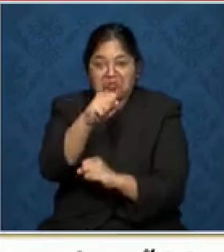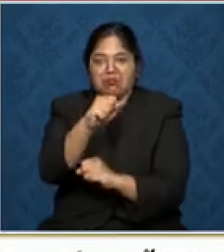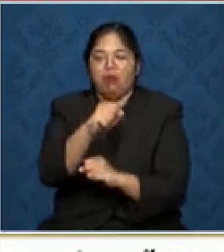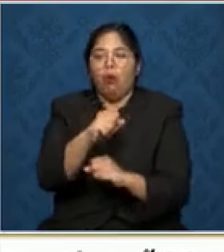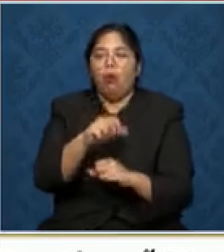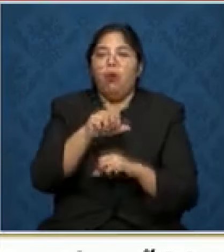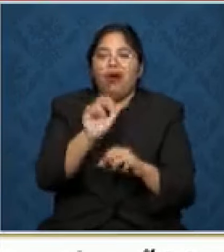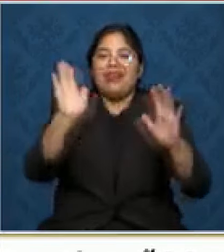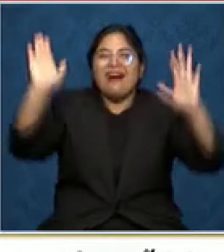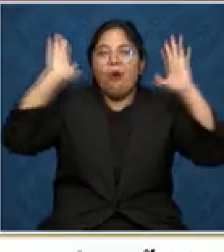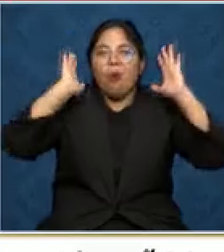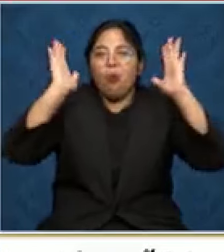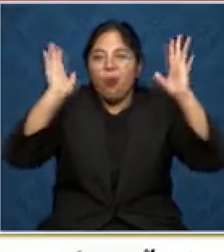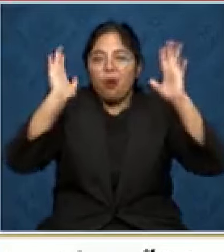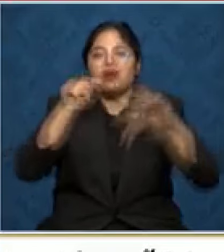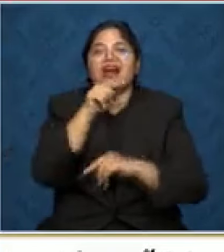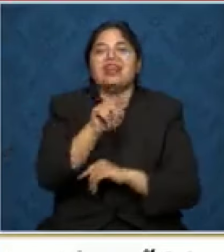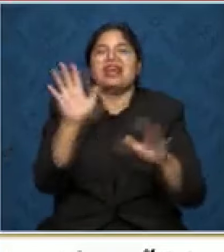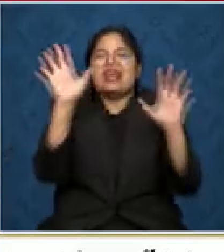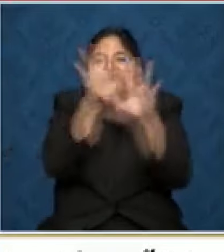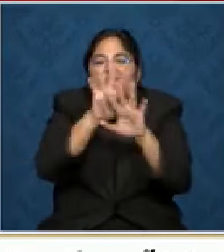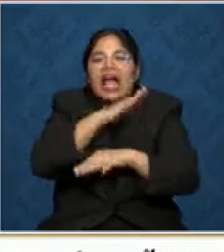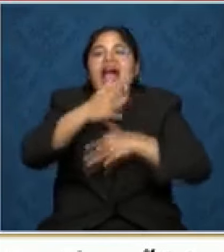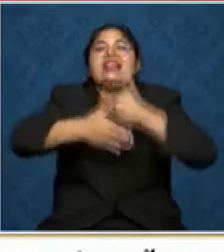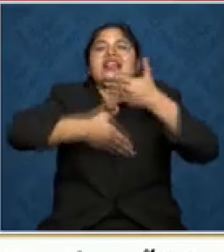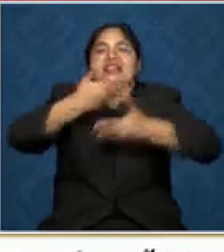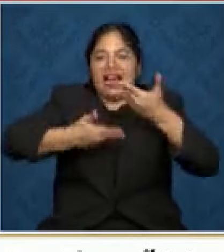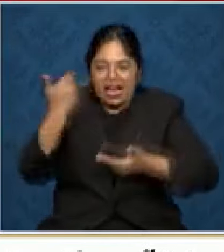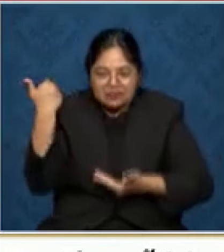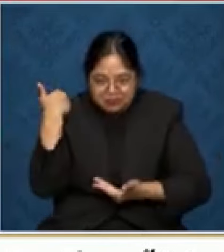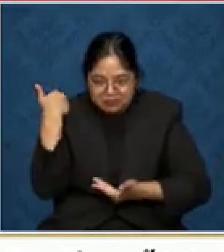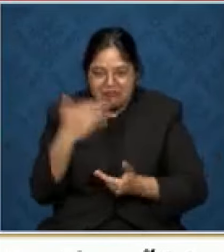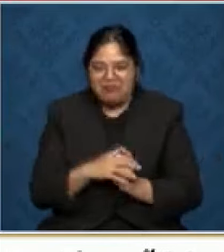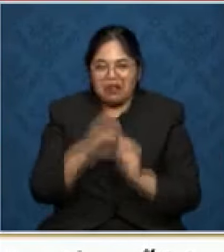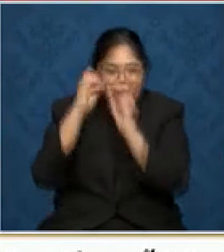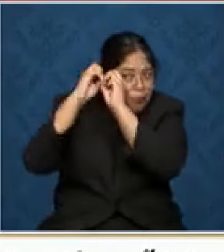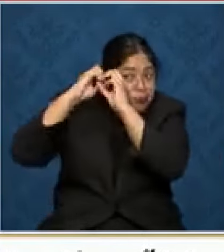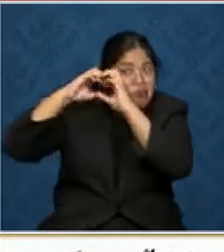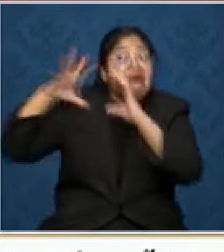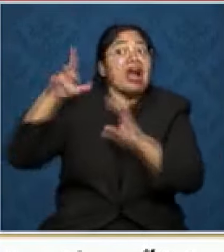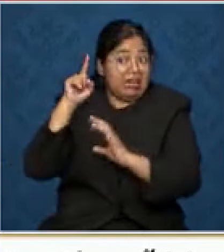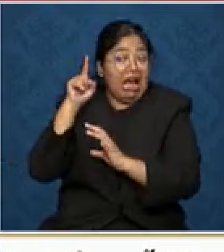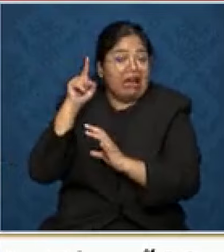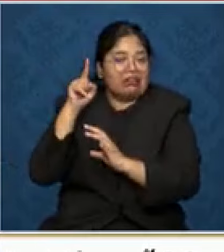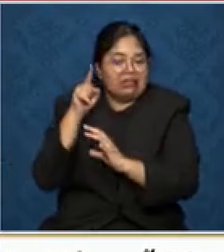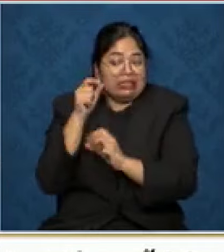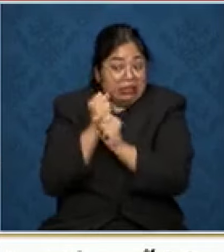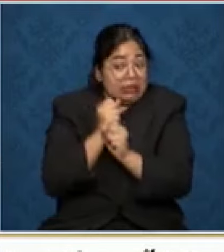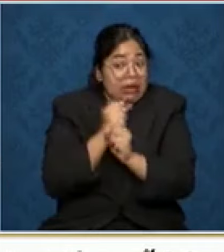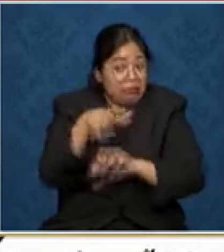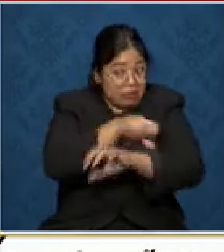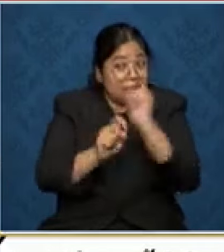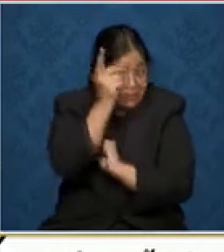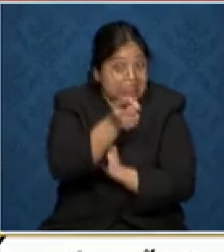ครับนี่แค่ทำการตลาดเพราะยังไม่รู้ว่าที่คาดหรือฝันน่ะมันจะเป็นจริงหรือฝันทิพย์